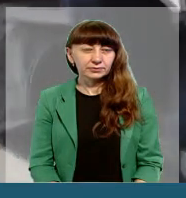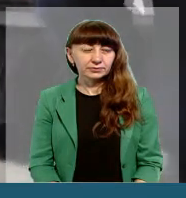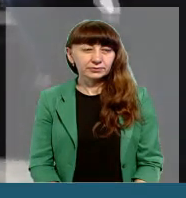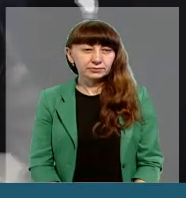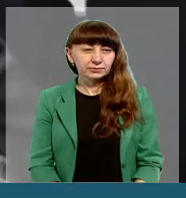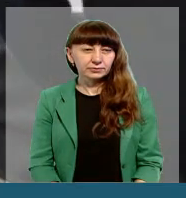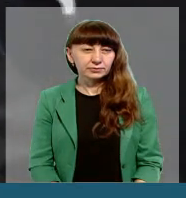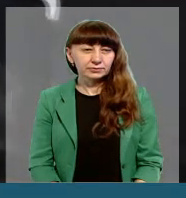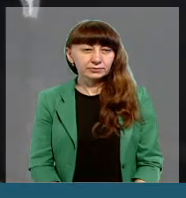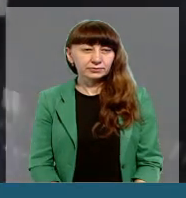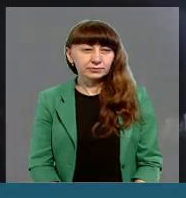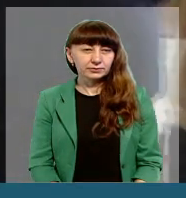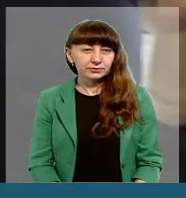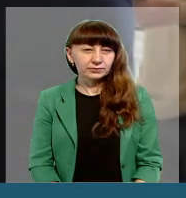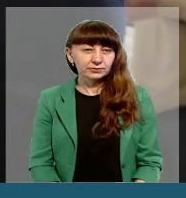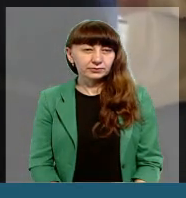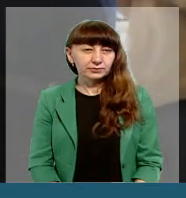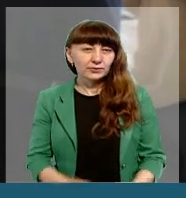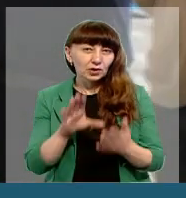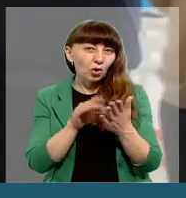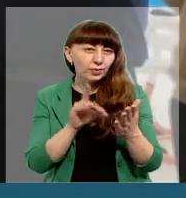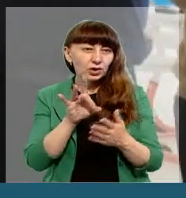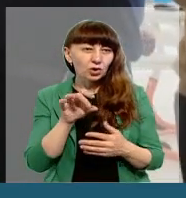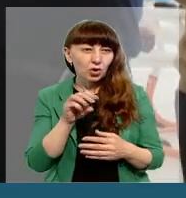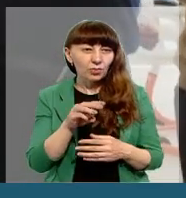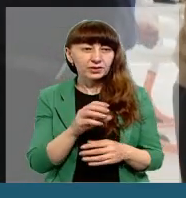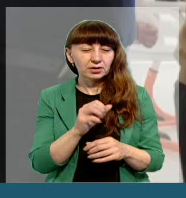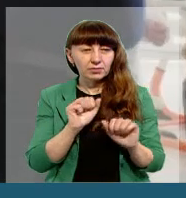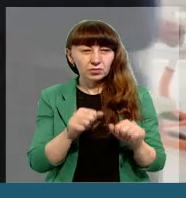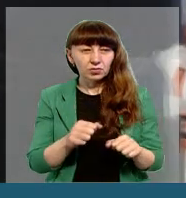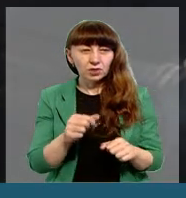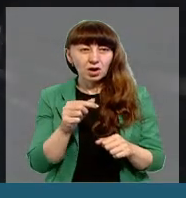таких 3D-принтерах? Например, копию робота, но он